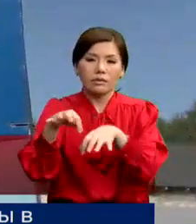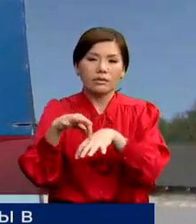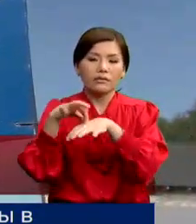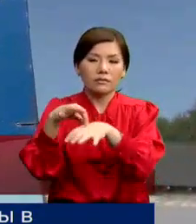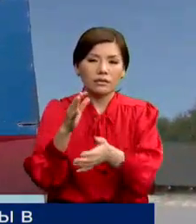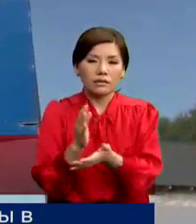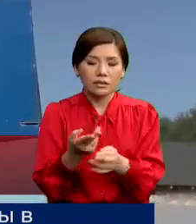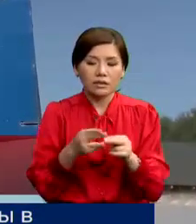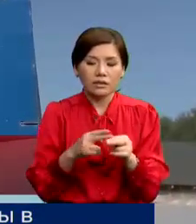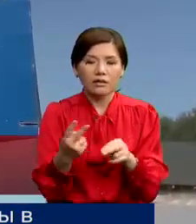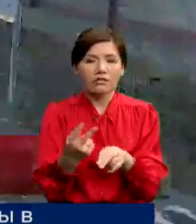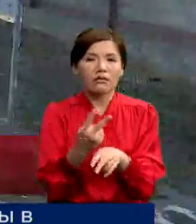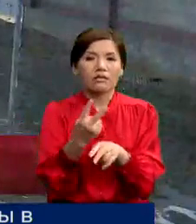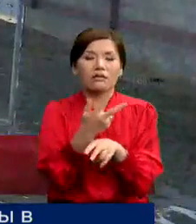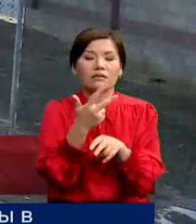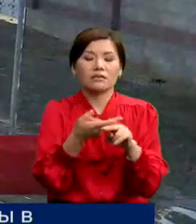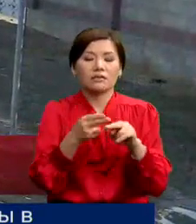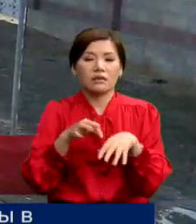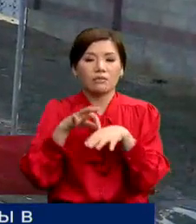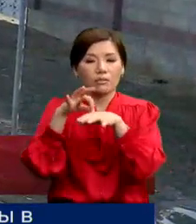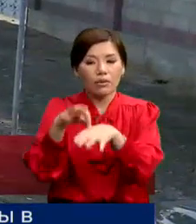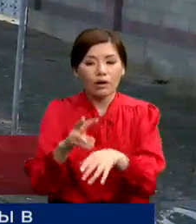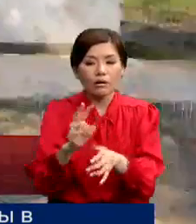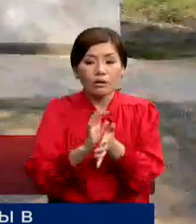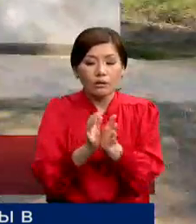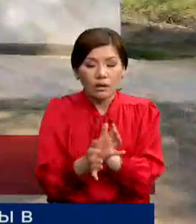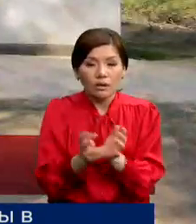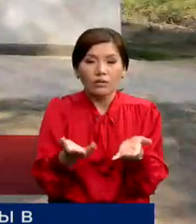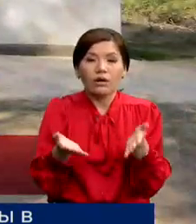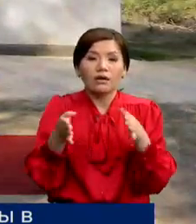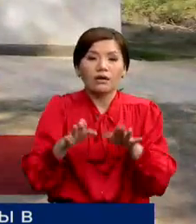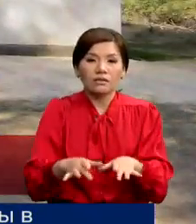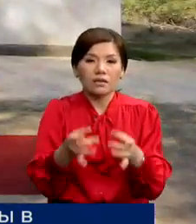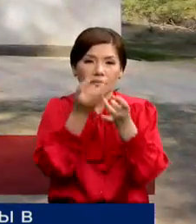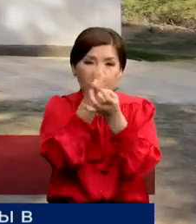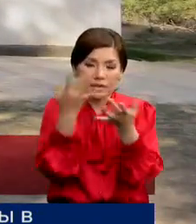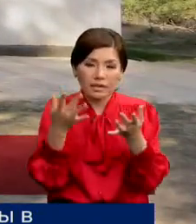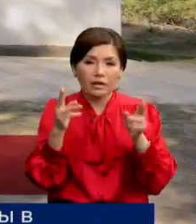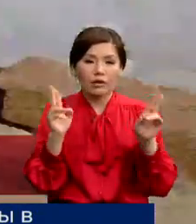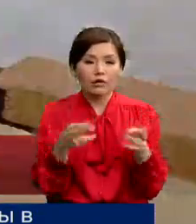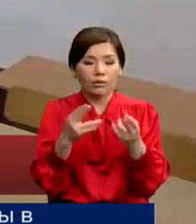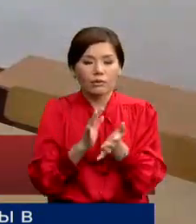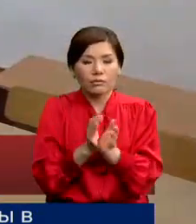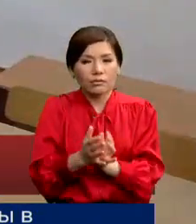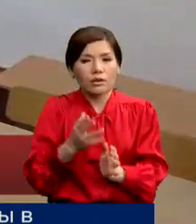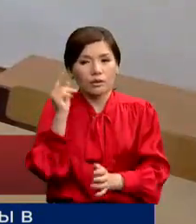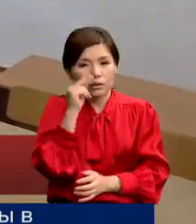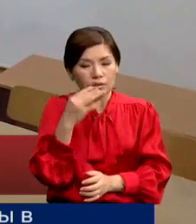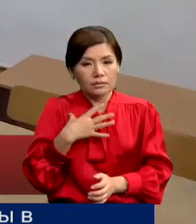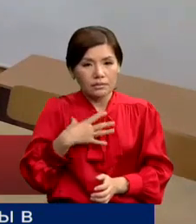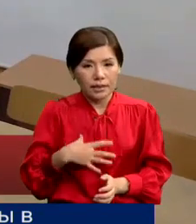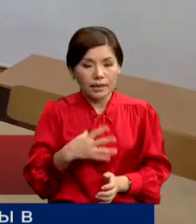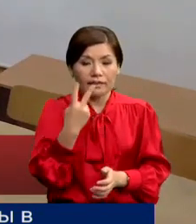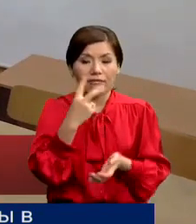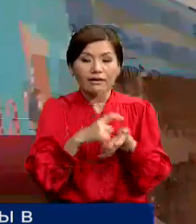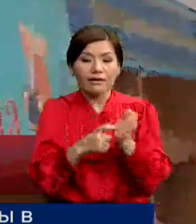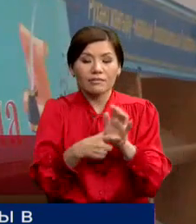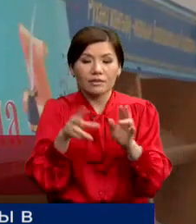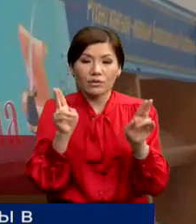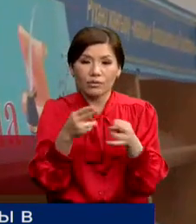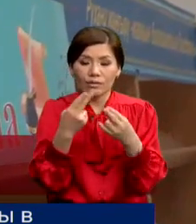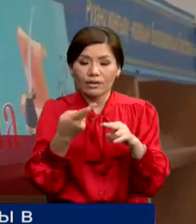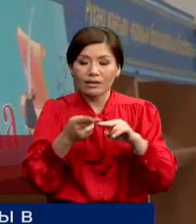кемі 2-3 рет қатынайды. Сиғаны сонда, сыймағаны мұндағы Қуықтай мәдениет клубына қыстырылып білім алады дейді. Бір қызығы өзі 2 ғана бөлмелі клубта